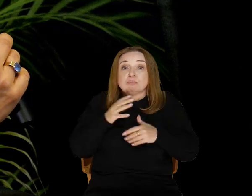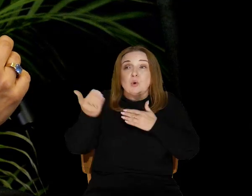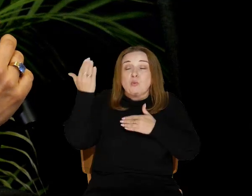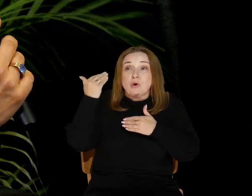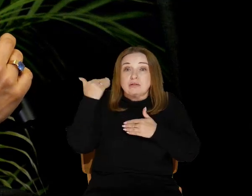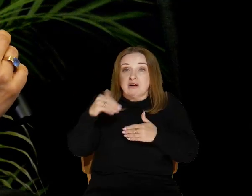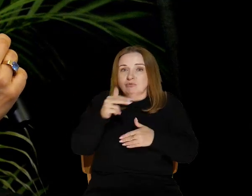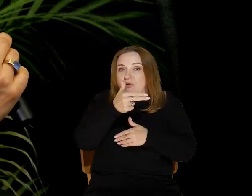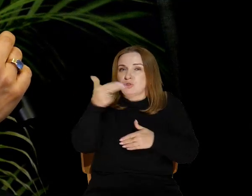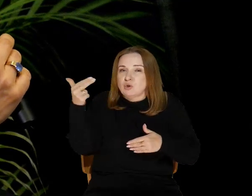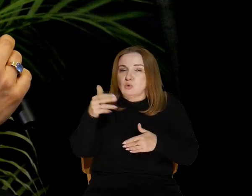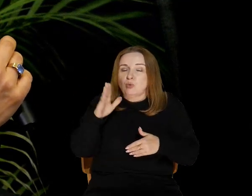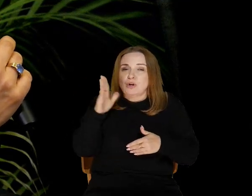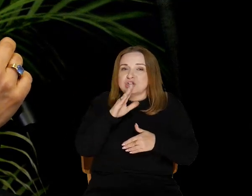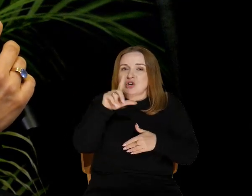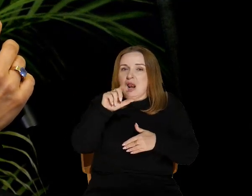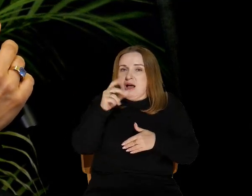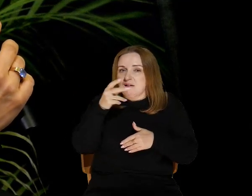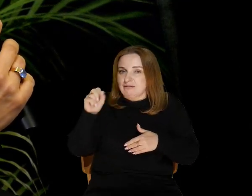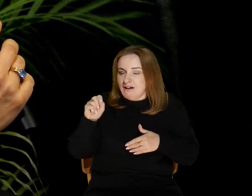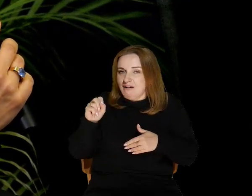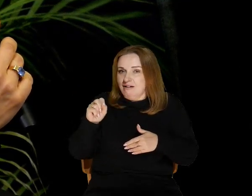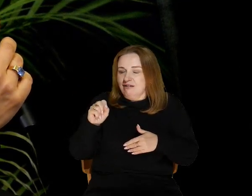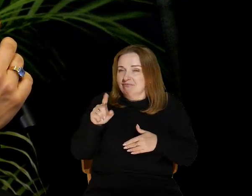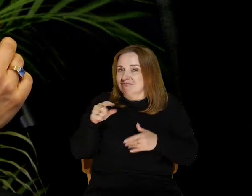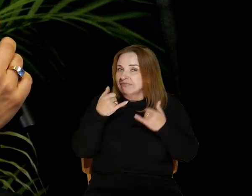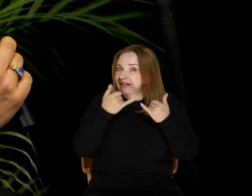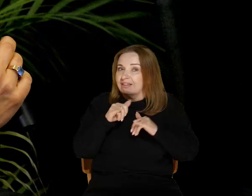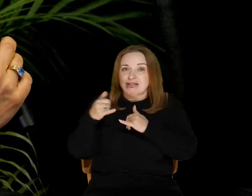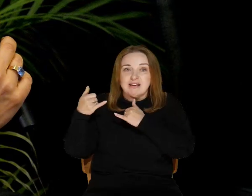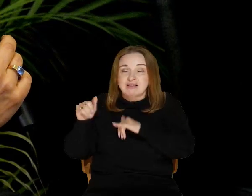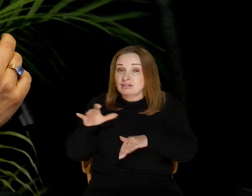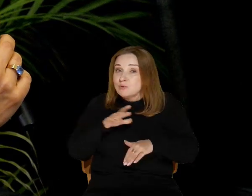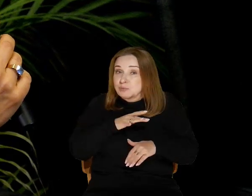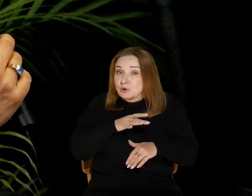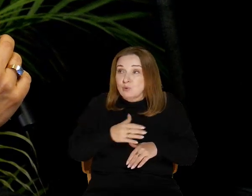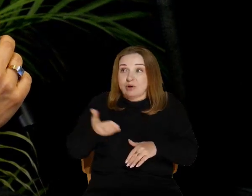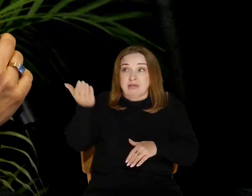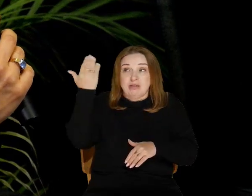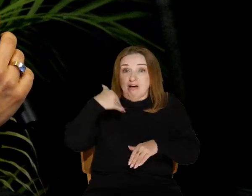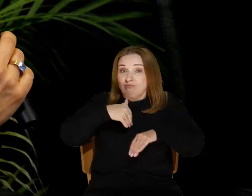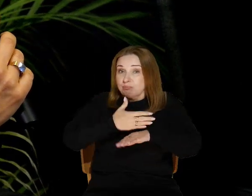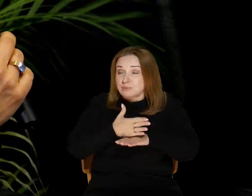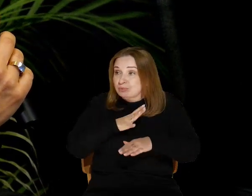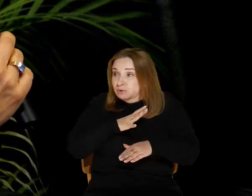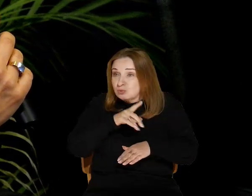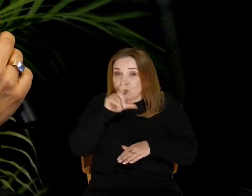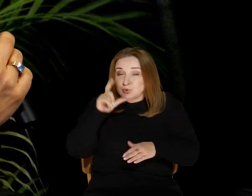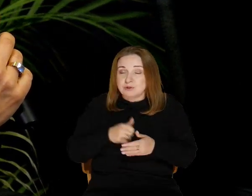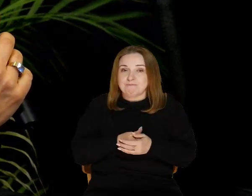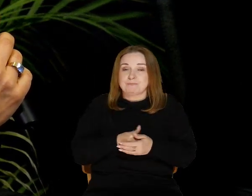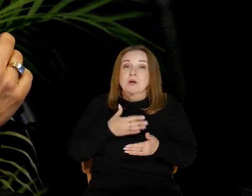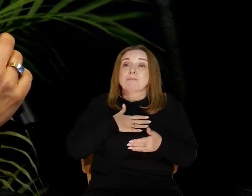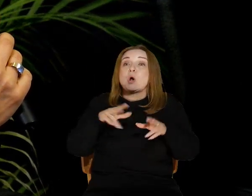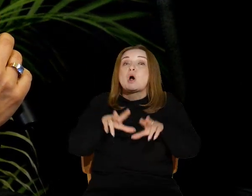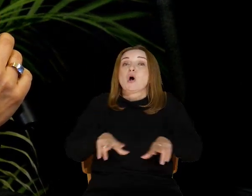mianowicie tytuły szlacheckie, arystokratyczne. No, takie były jeszcze podziały. Ja na przykład o tym, że moja